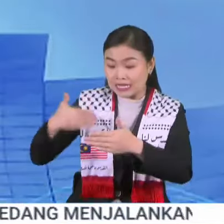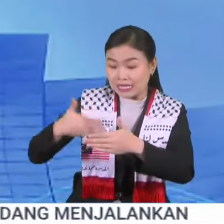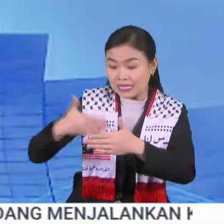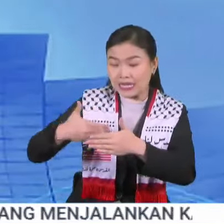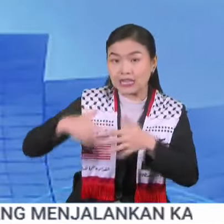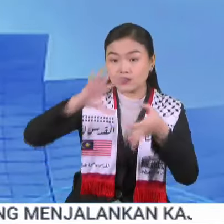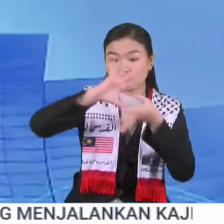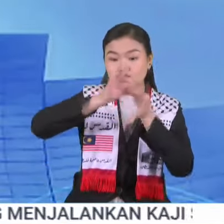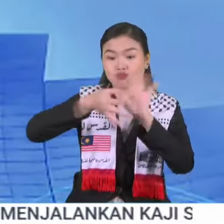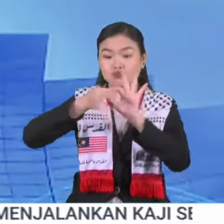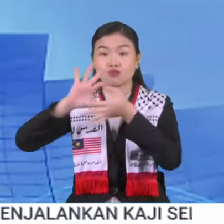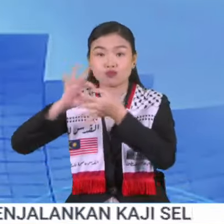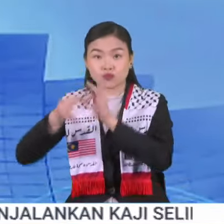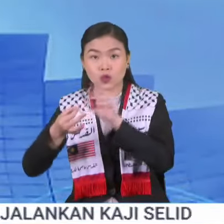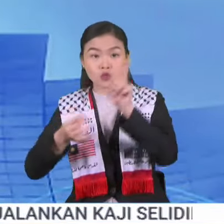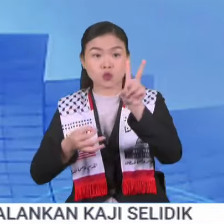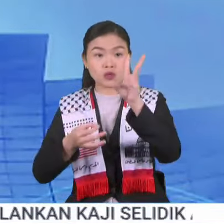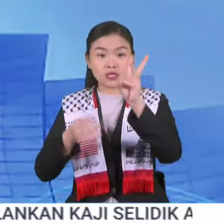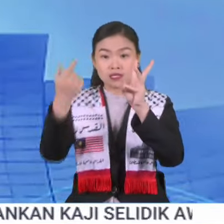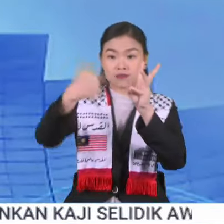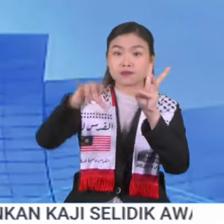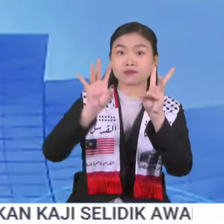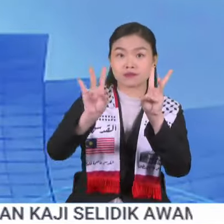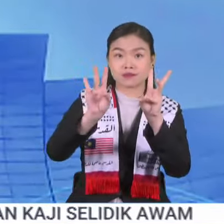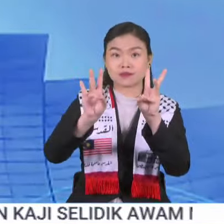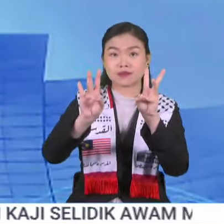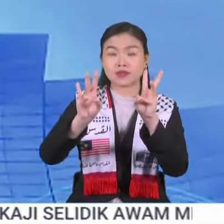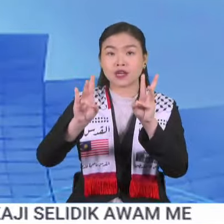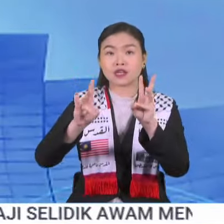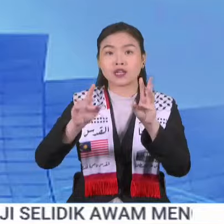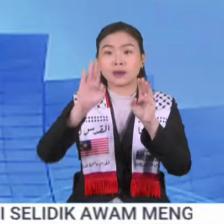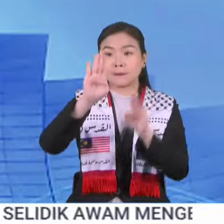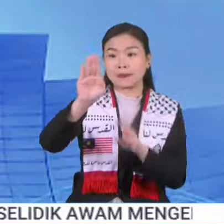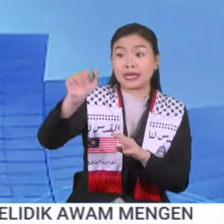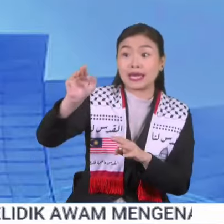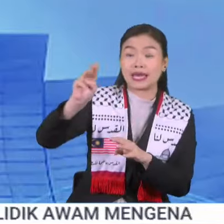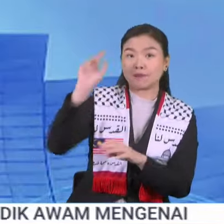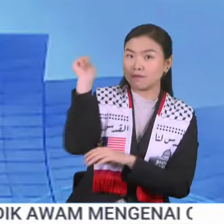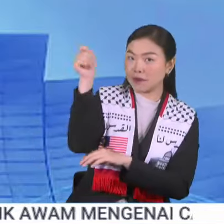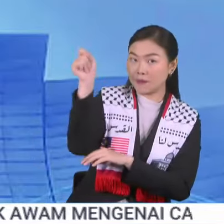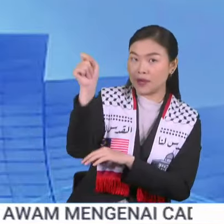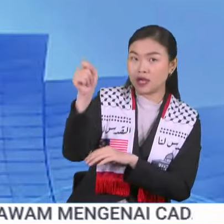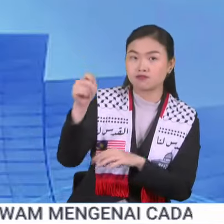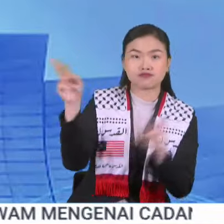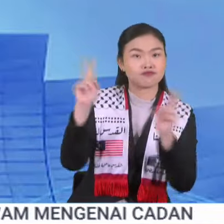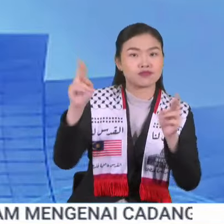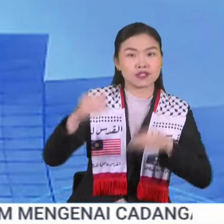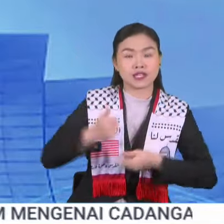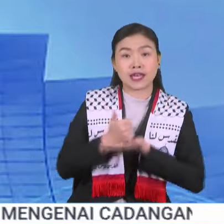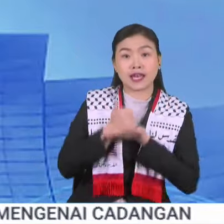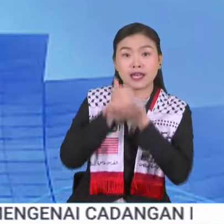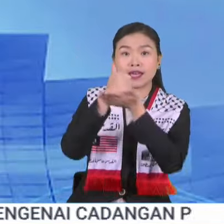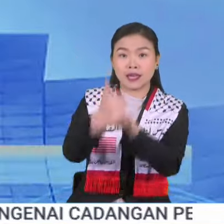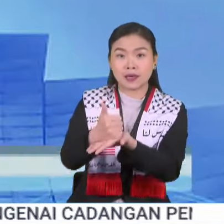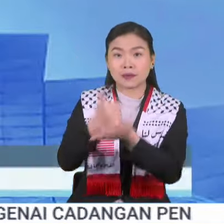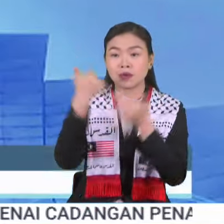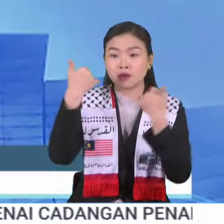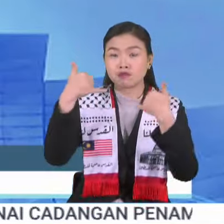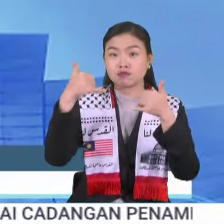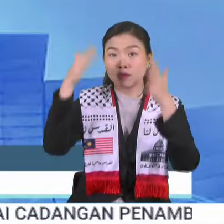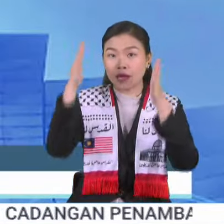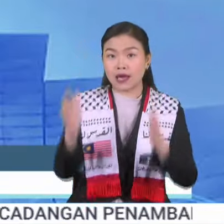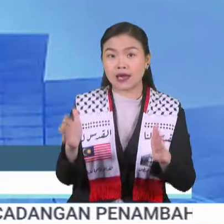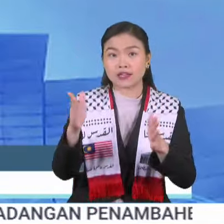Menjelang Sukan Olimpik pada 26 Julai ini, Persatuan Badminton Malaysia BAM sedia memberikan bantuan diperlukan oleh pemain